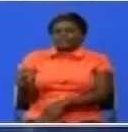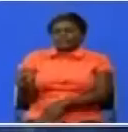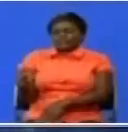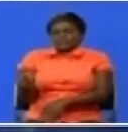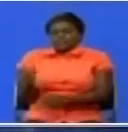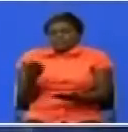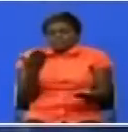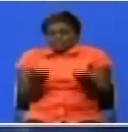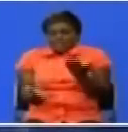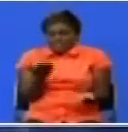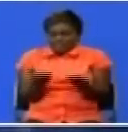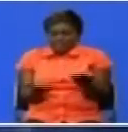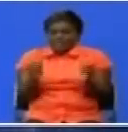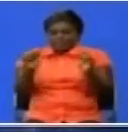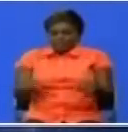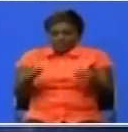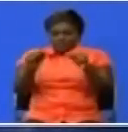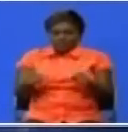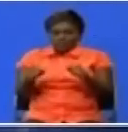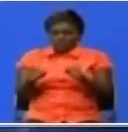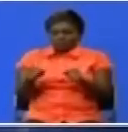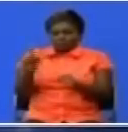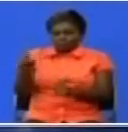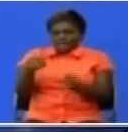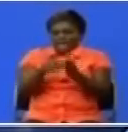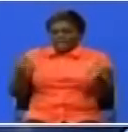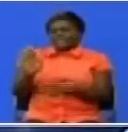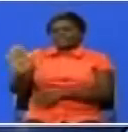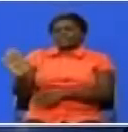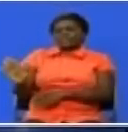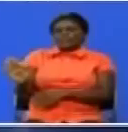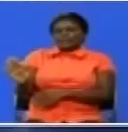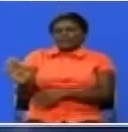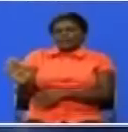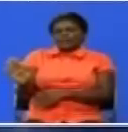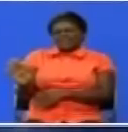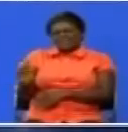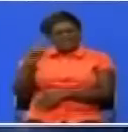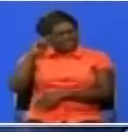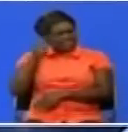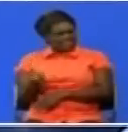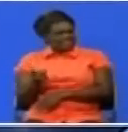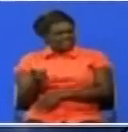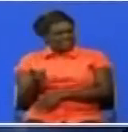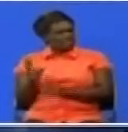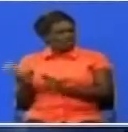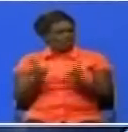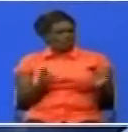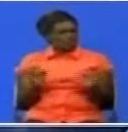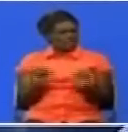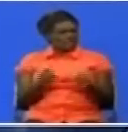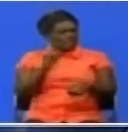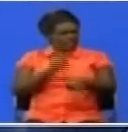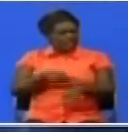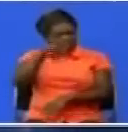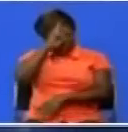which can then be preferred against him. And I find this totally strange, because when the police